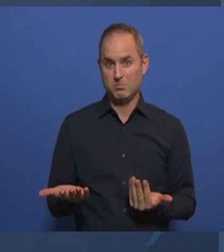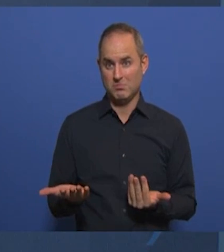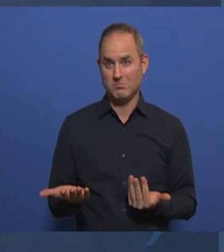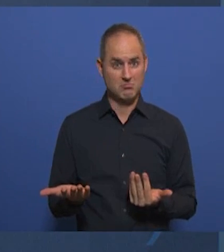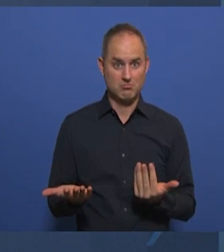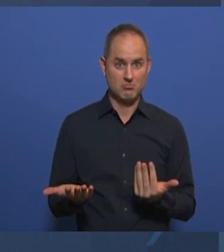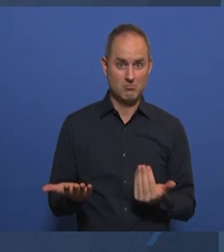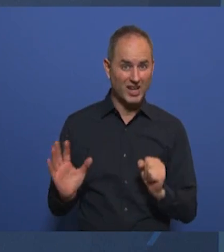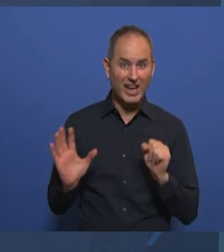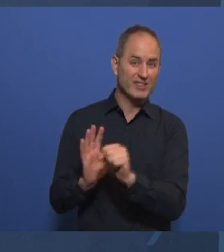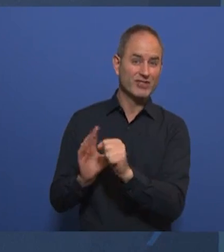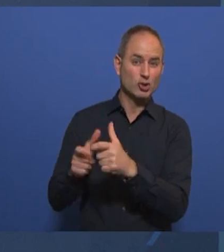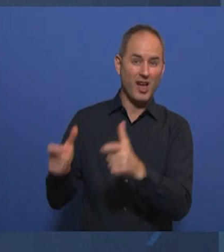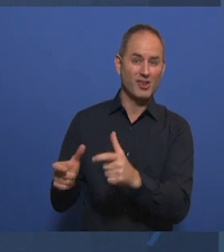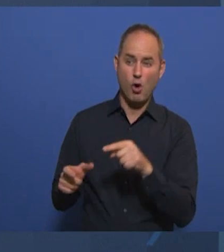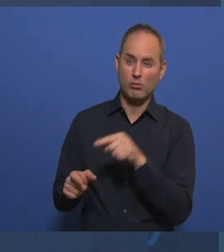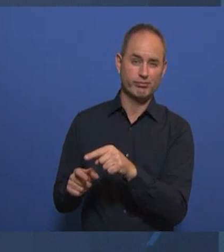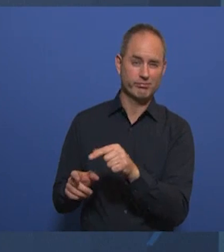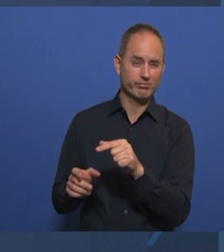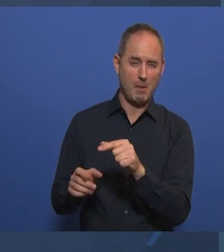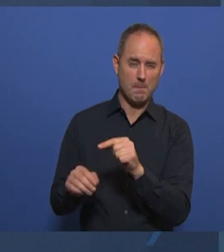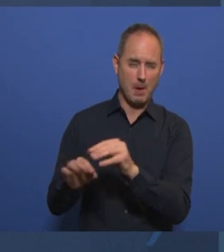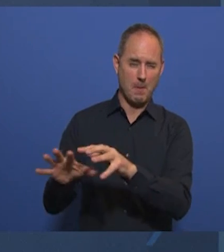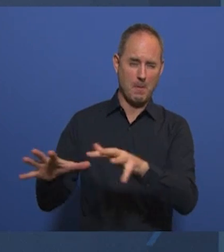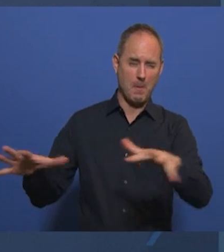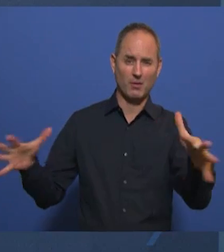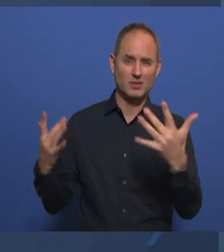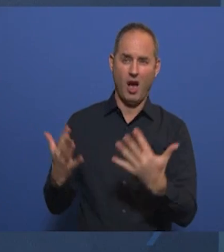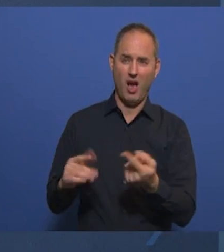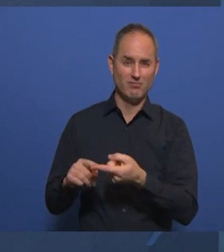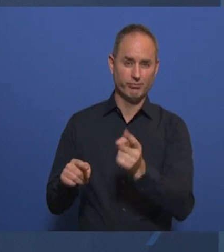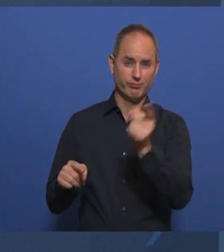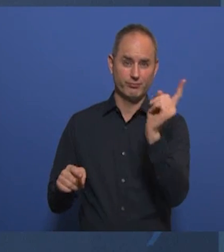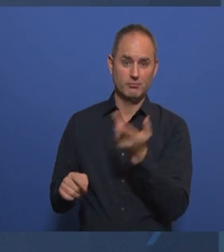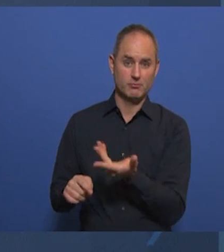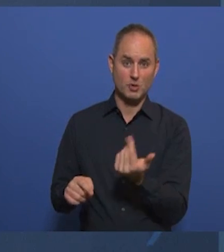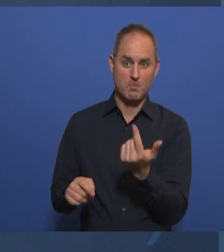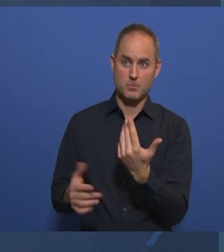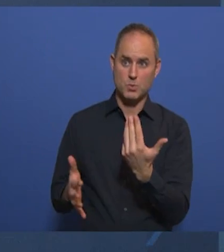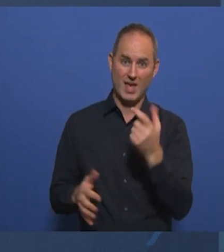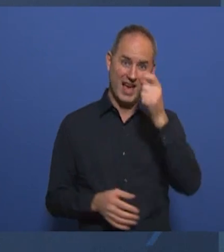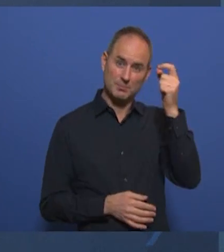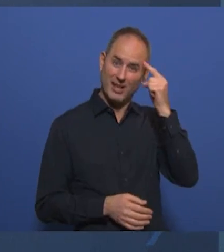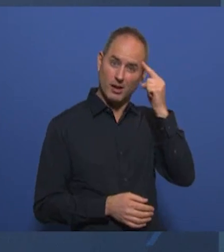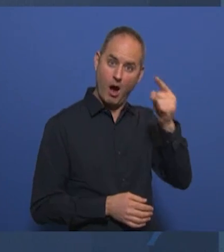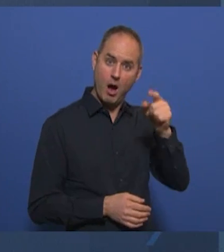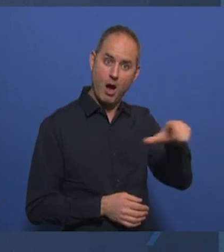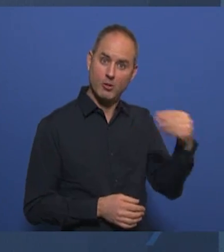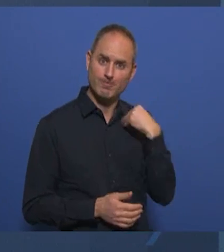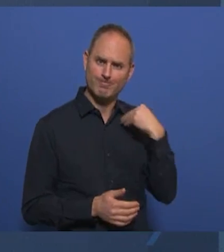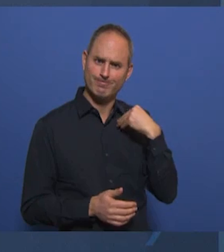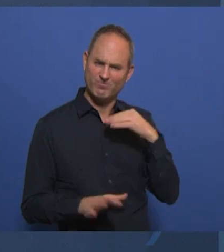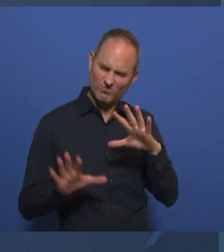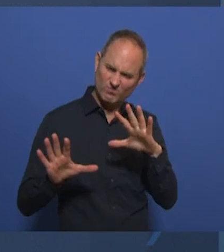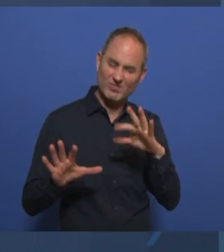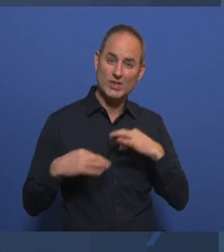Intensivstationen. Der Expertenrat der Bundesregierung hält auch eine Überlastung des Gesundheitssystems bei Omikron